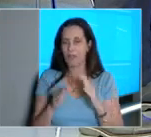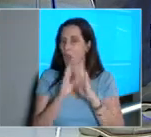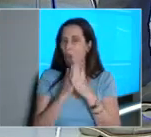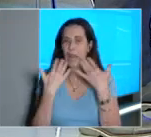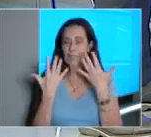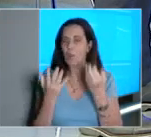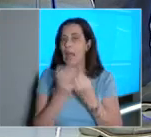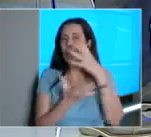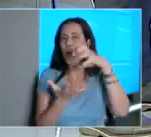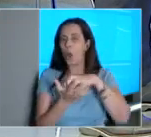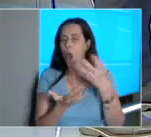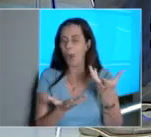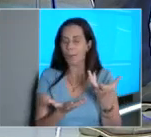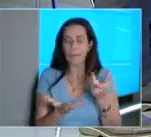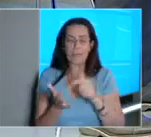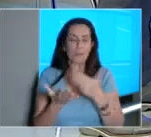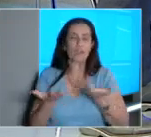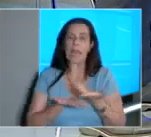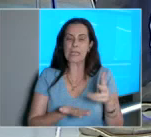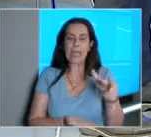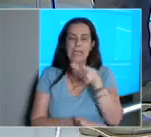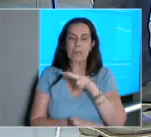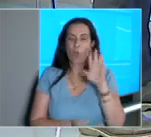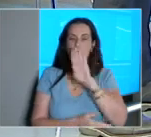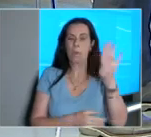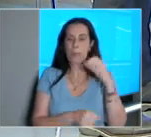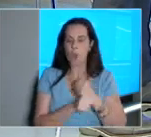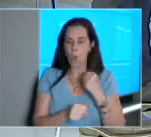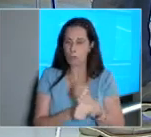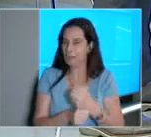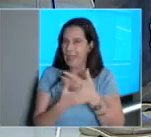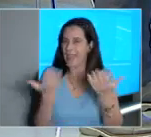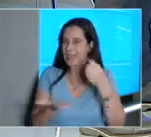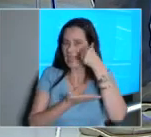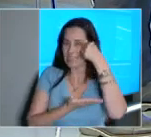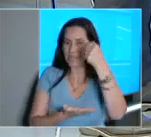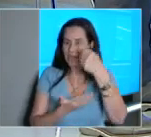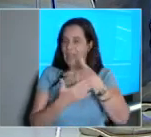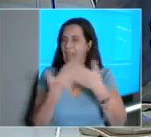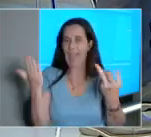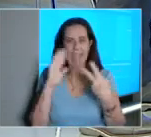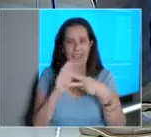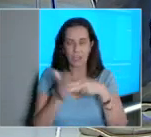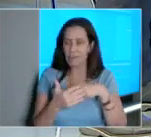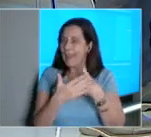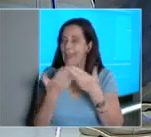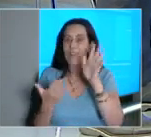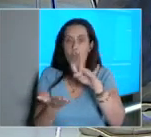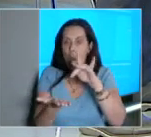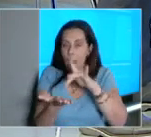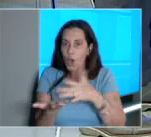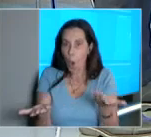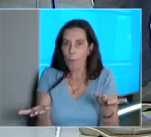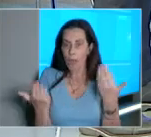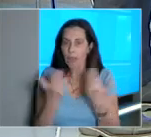הסיפור הזה של הקמת היישוב זה מסע יחסי ציבור של ראש הממשלה נתניהו. אין תקציבים, אין תכנון, אין אפילו מקום